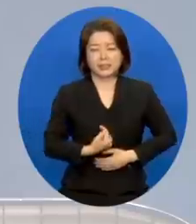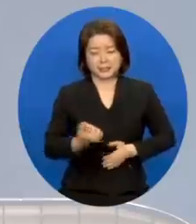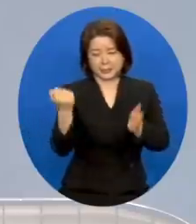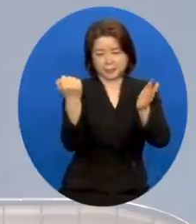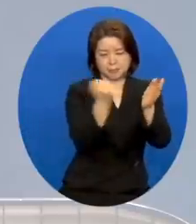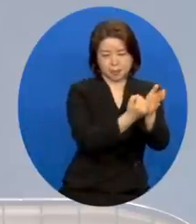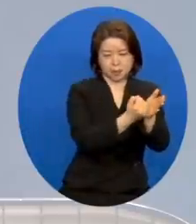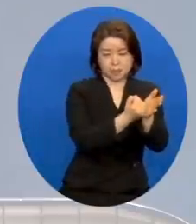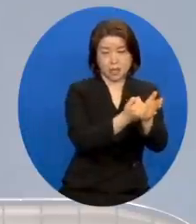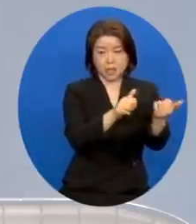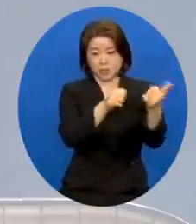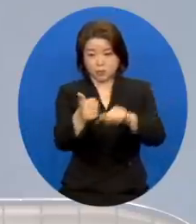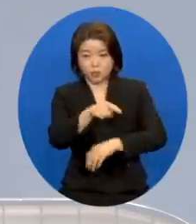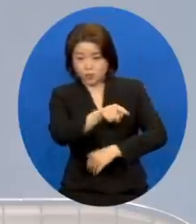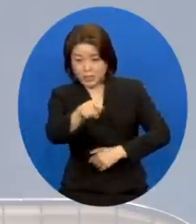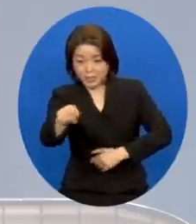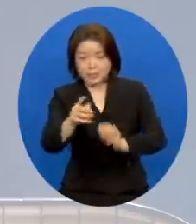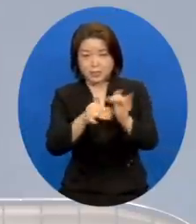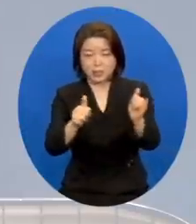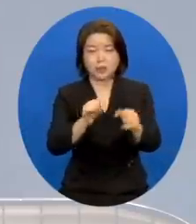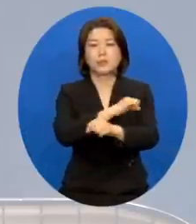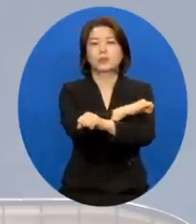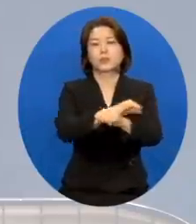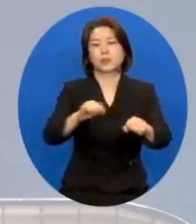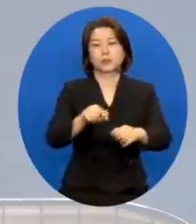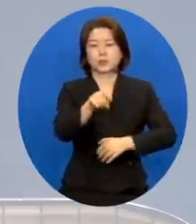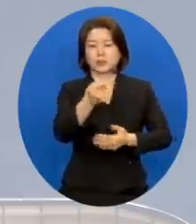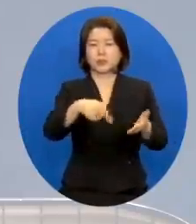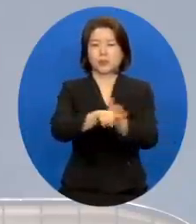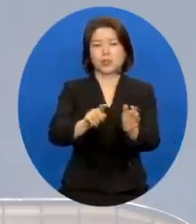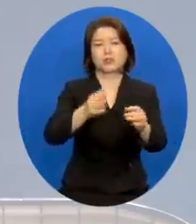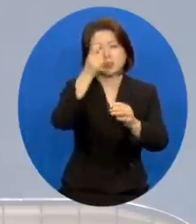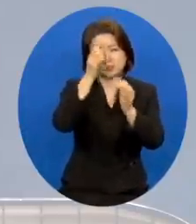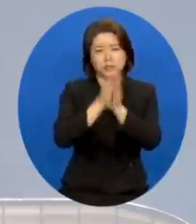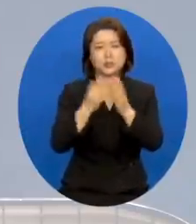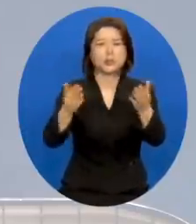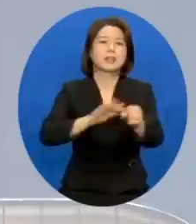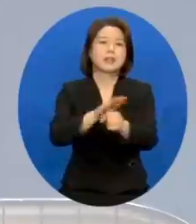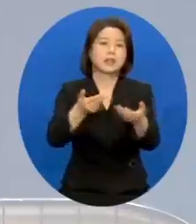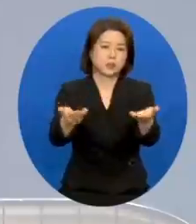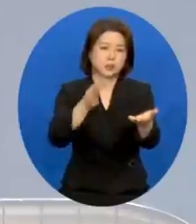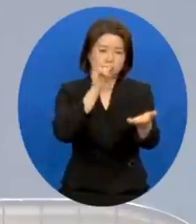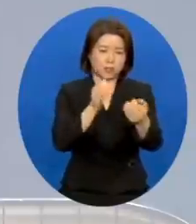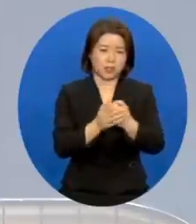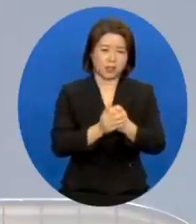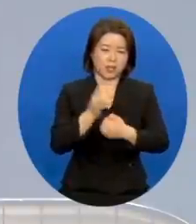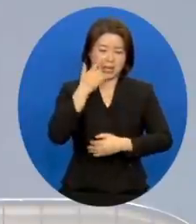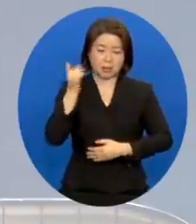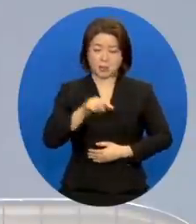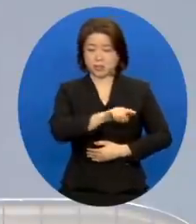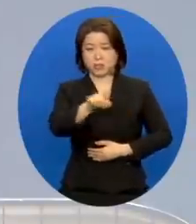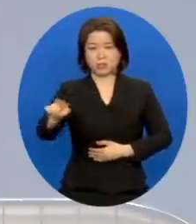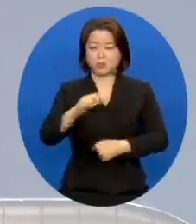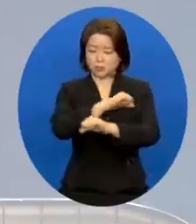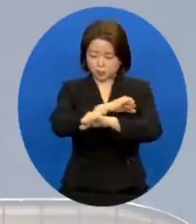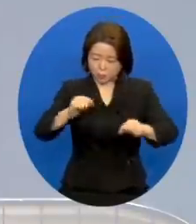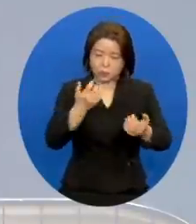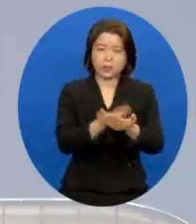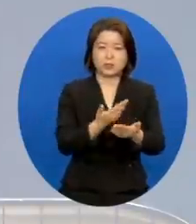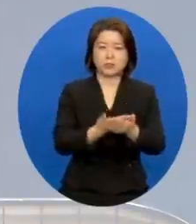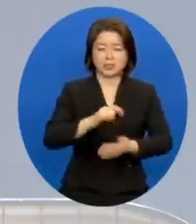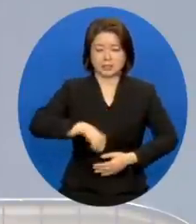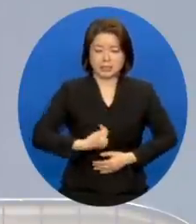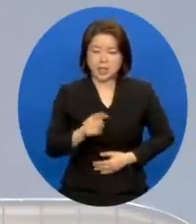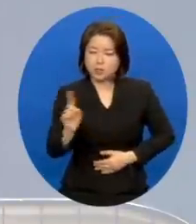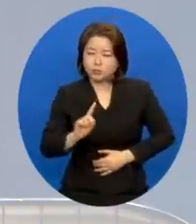죽이는 이들을 용서하고 위 하에 기도하셨습니다 아버지 저들을 사하여 주옵소서 자기들이 하는 것을